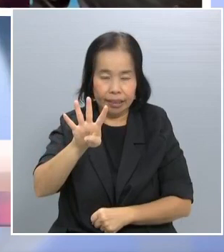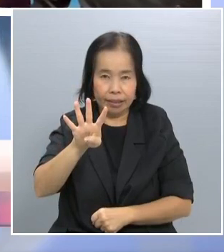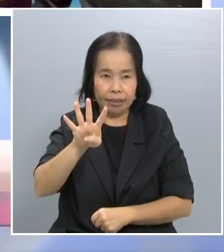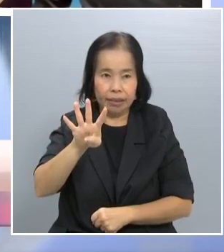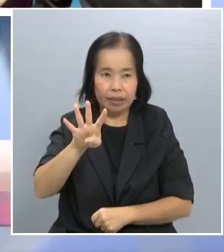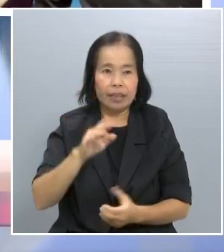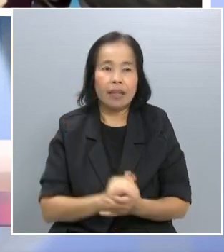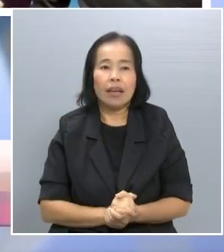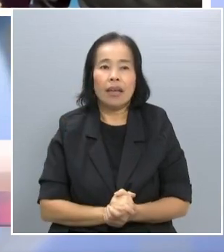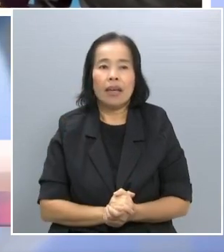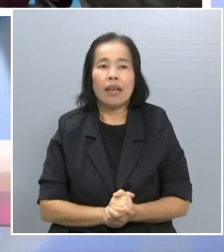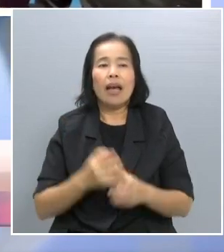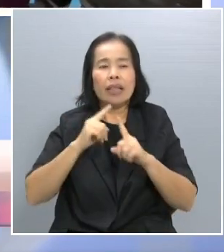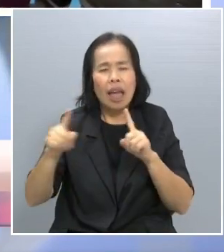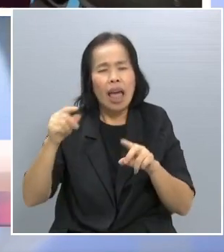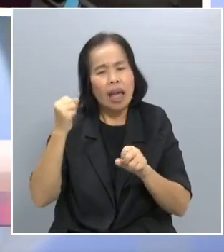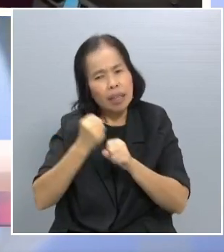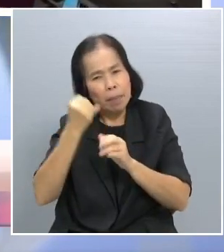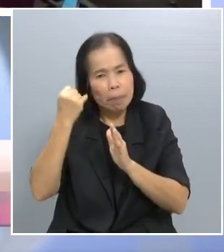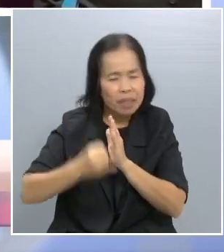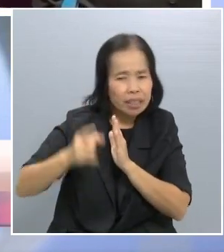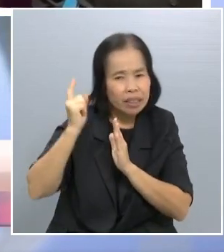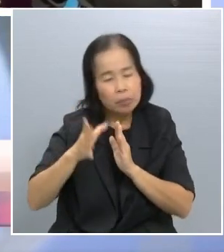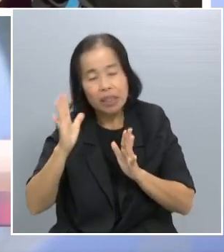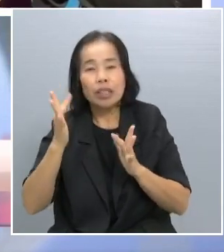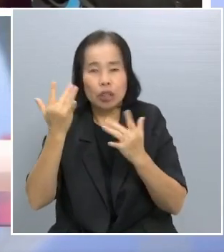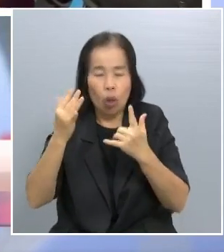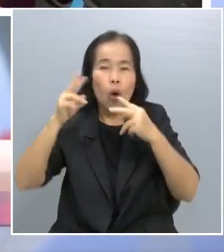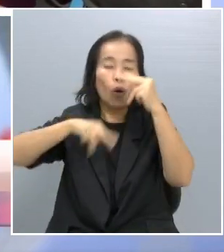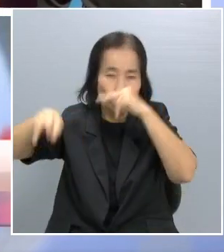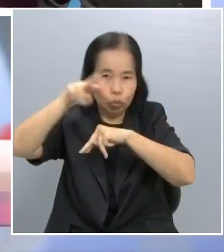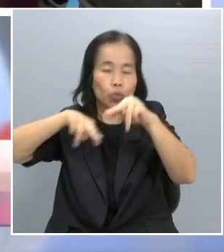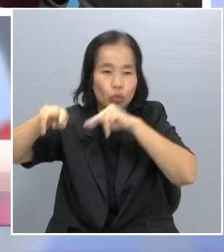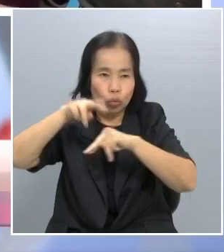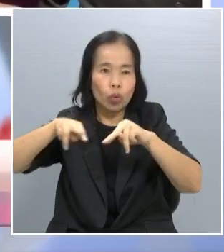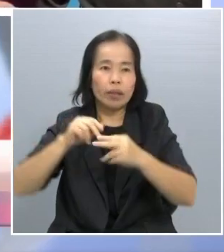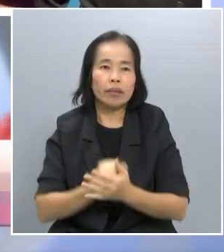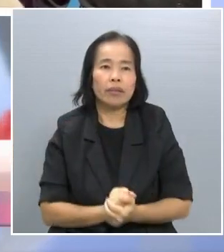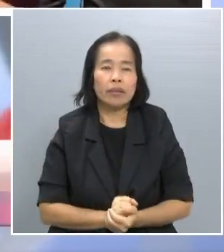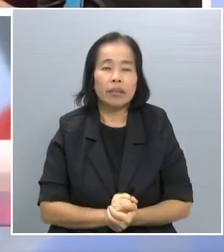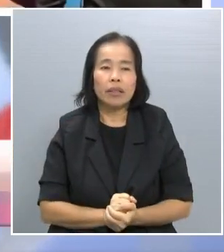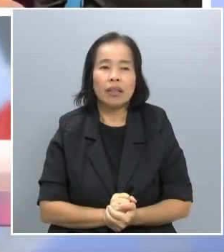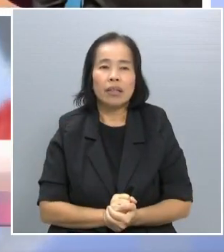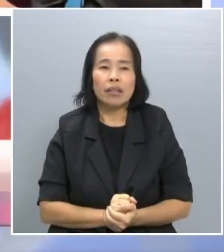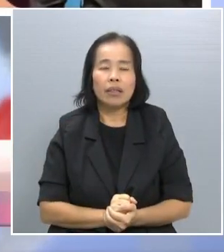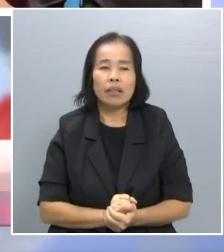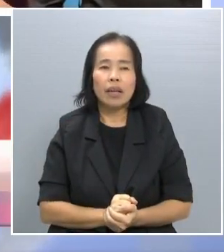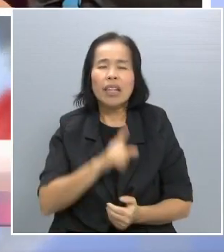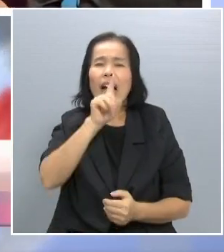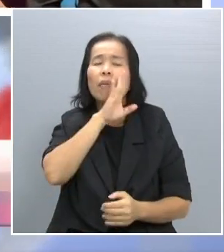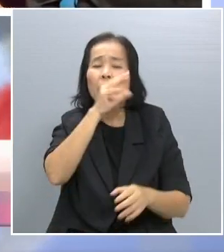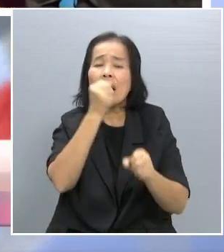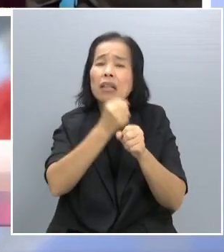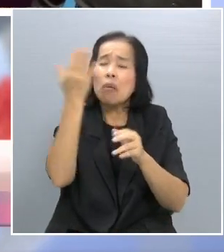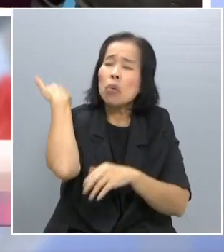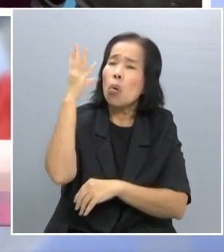นไปด้วยเหตุใดเดี๋ยวยังไม่รายงานแต่ว่าเป็นเรื่องเก่าที่ไม่รู้ใครไปเอาขึ้นมาเพื่ออะไรไม่รู้ เราสามารถเอาผิดที่นายย้อนหลัง